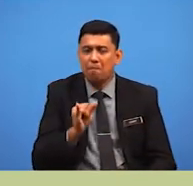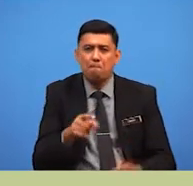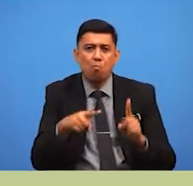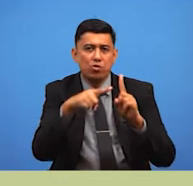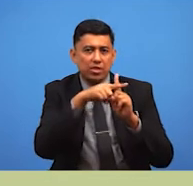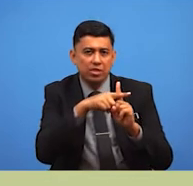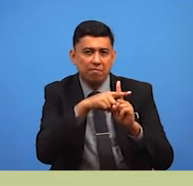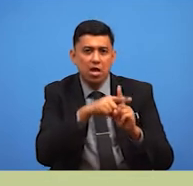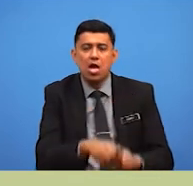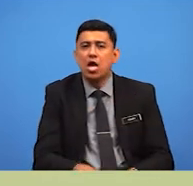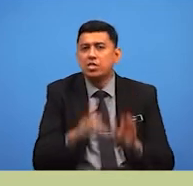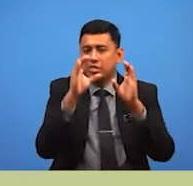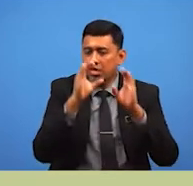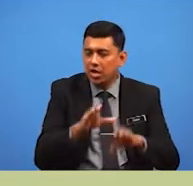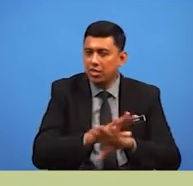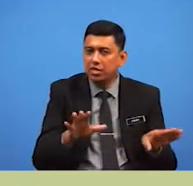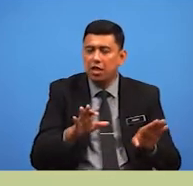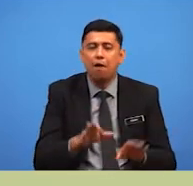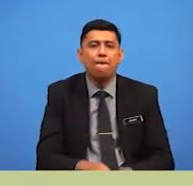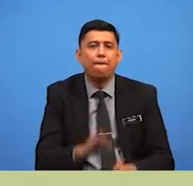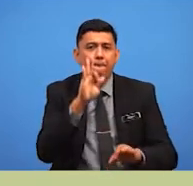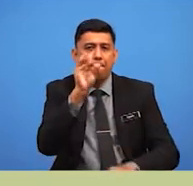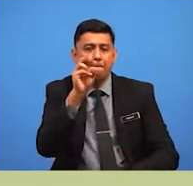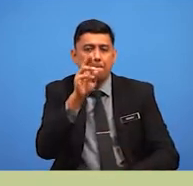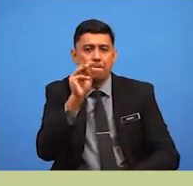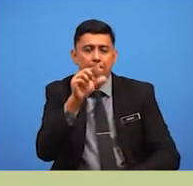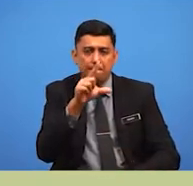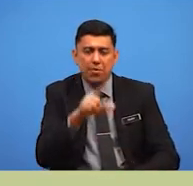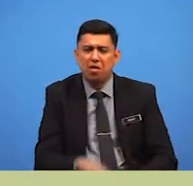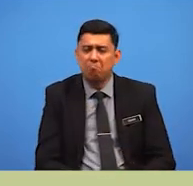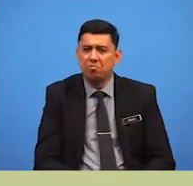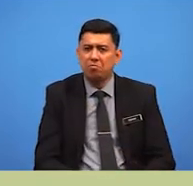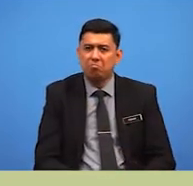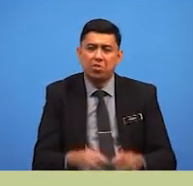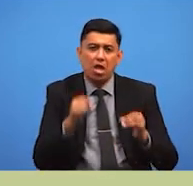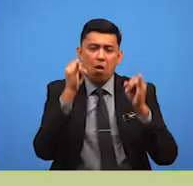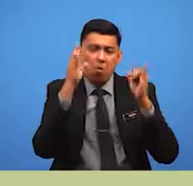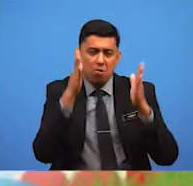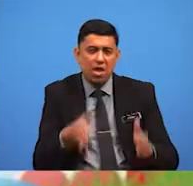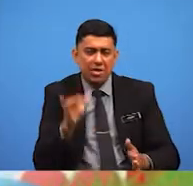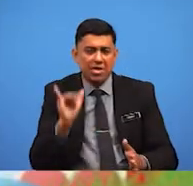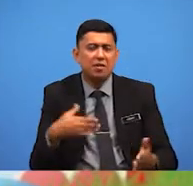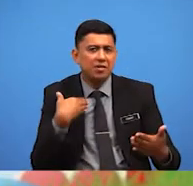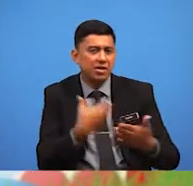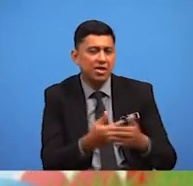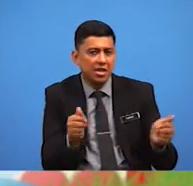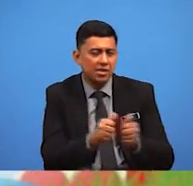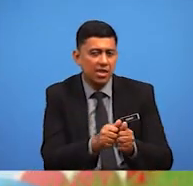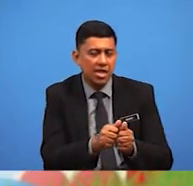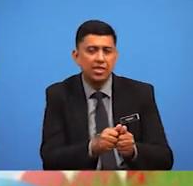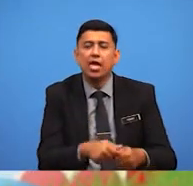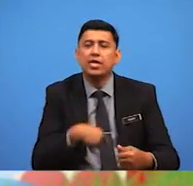kerana mereka merupakan insan-insan yang dekat dengan kita semua. Oleh